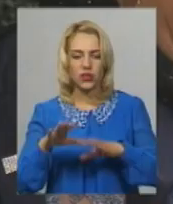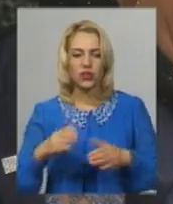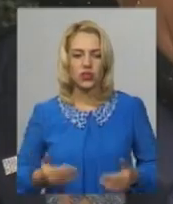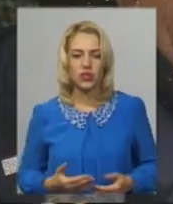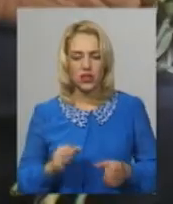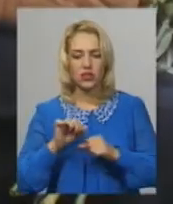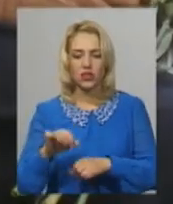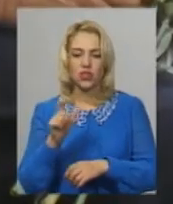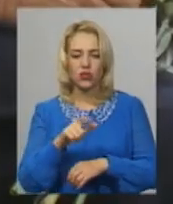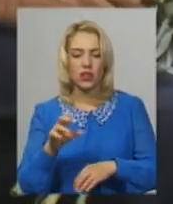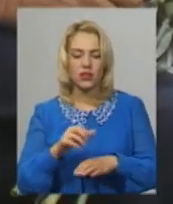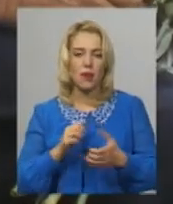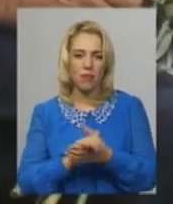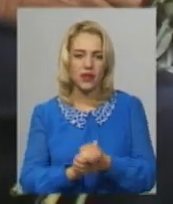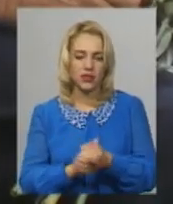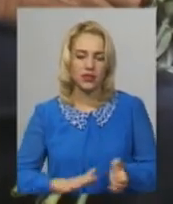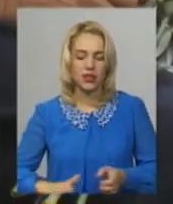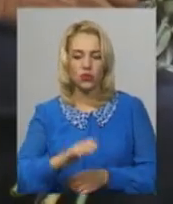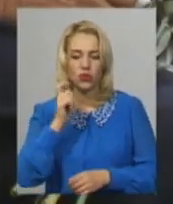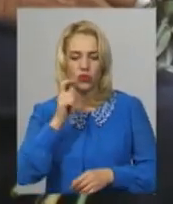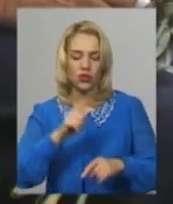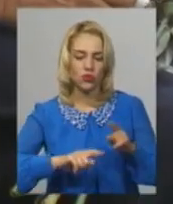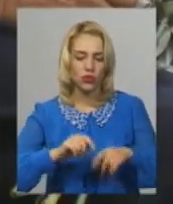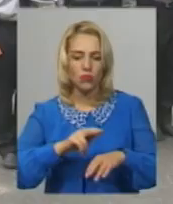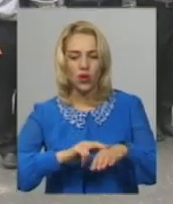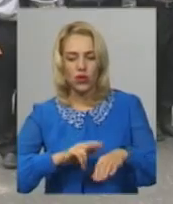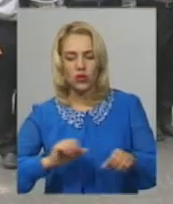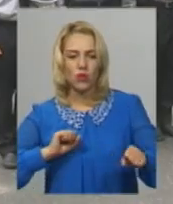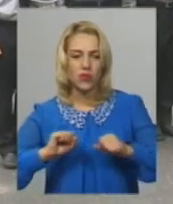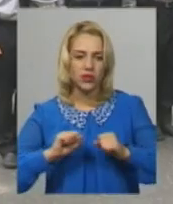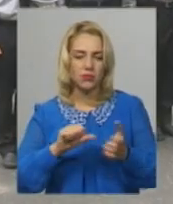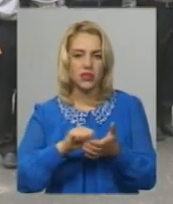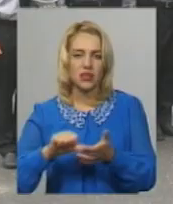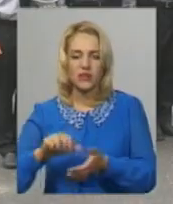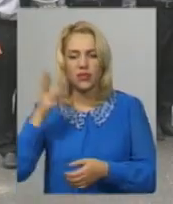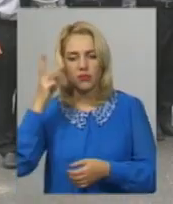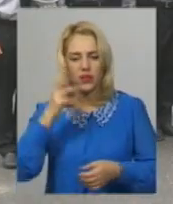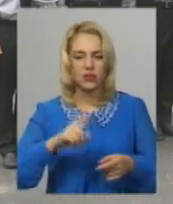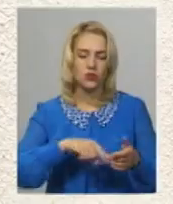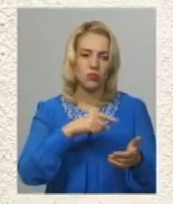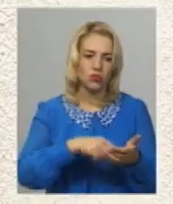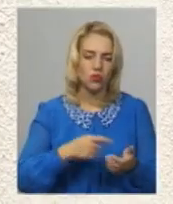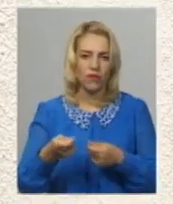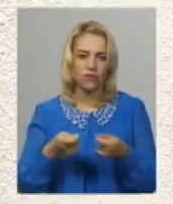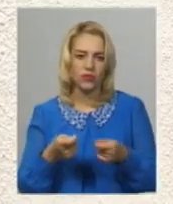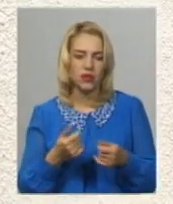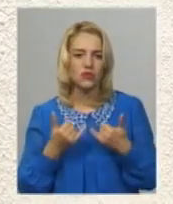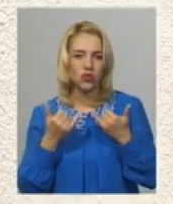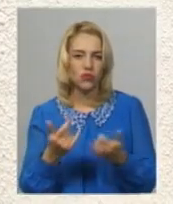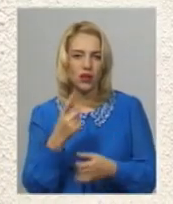мирній території України. Родичі, колеги, поліцейські, командири, представники обласної та Хмельницької міської влади вшанували загиблих хвилиною